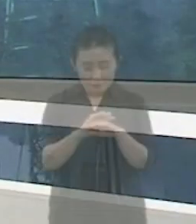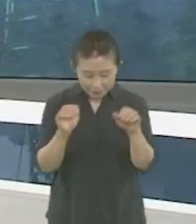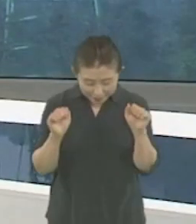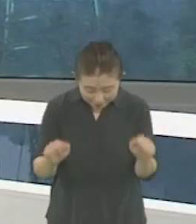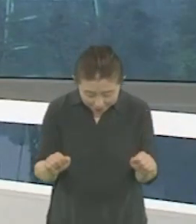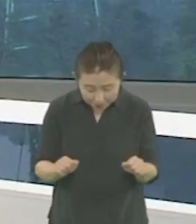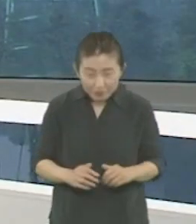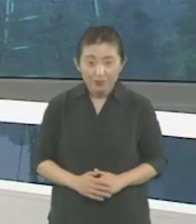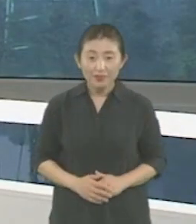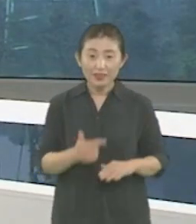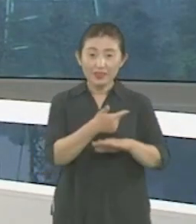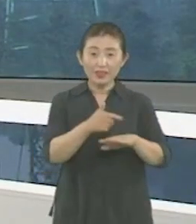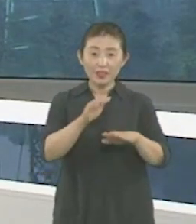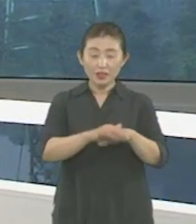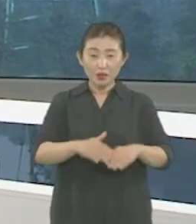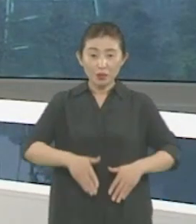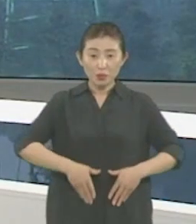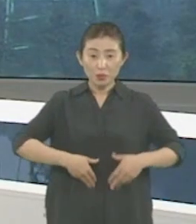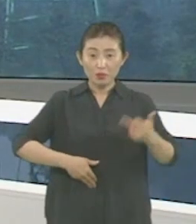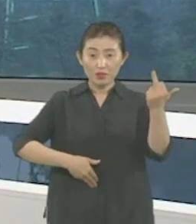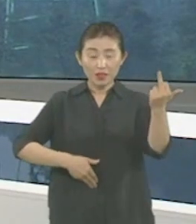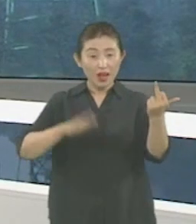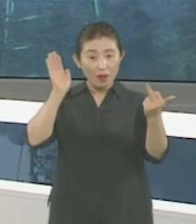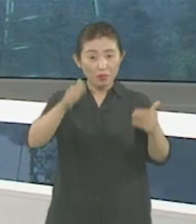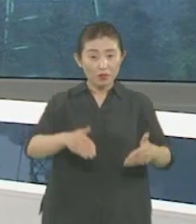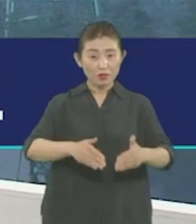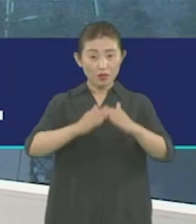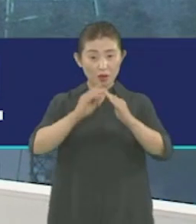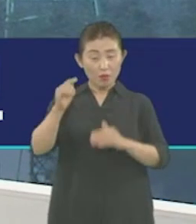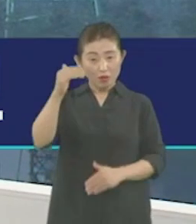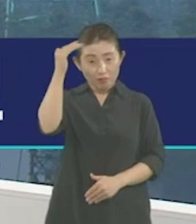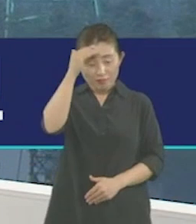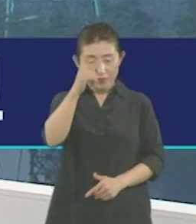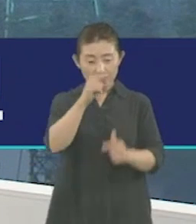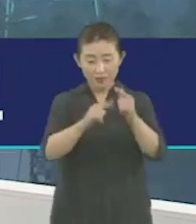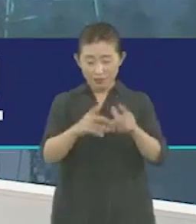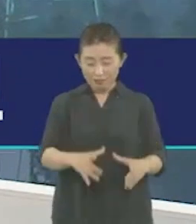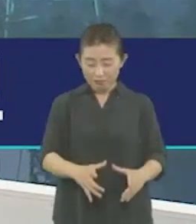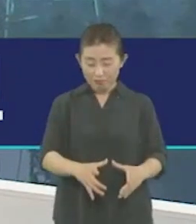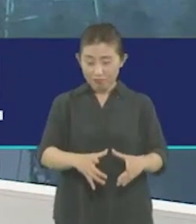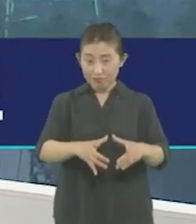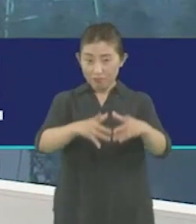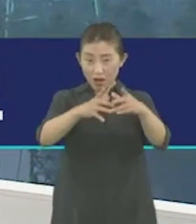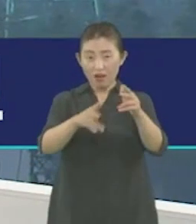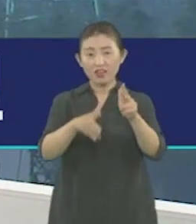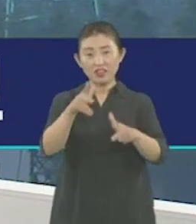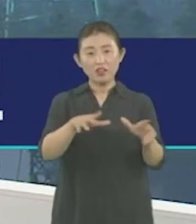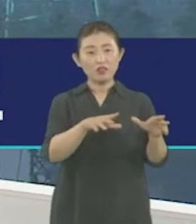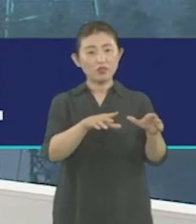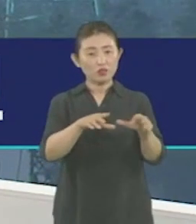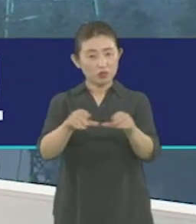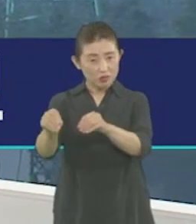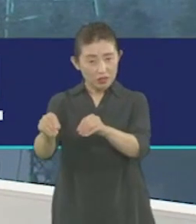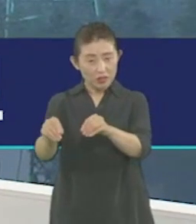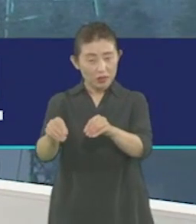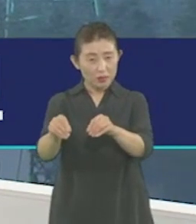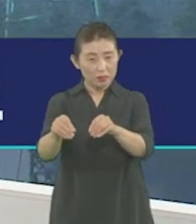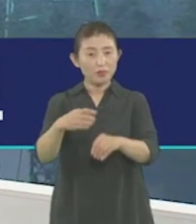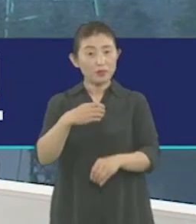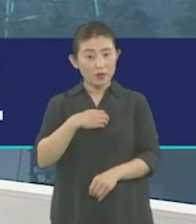여러분 안녕하십니까? 대전 보문산에 짓기로 한 국내 최대 높이의 목조 전망대 건립 사업이 중단될 위기에